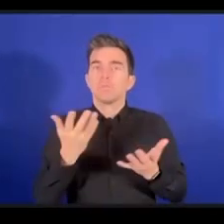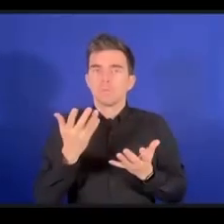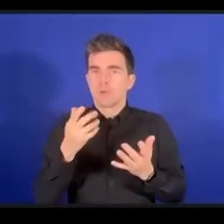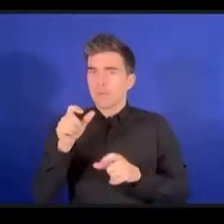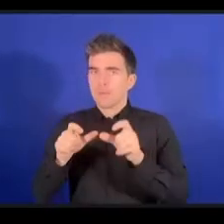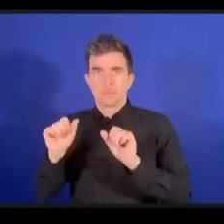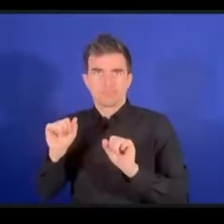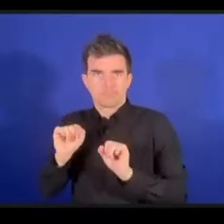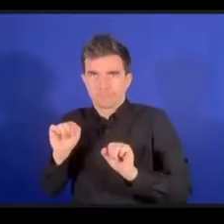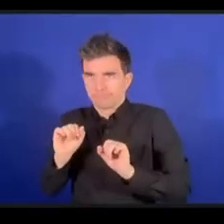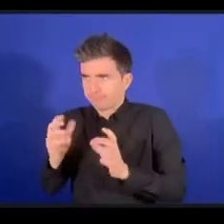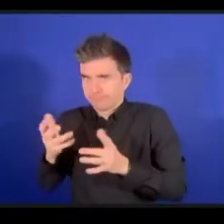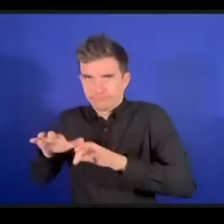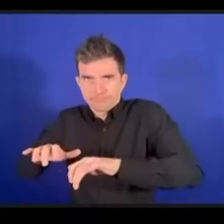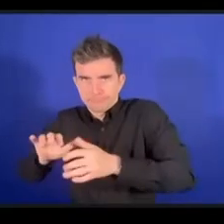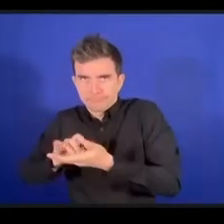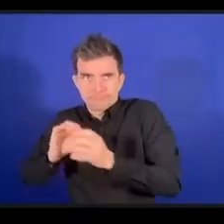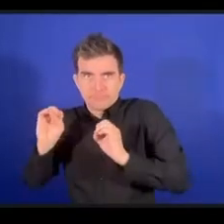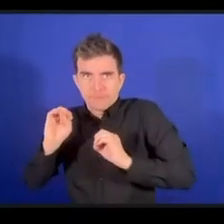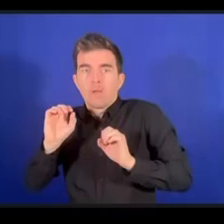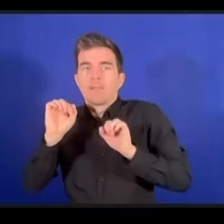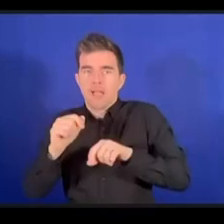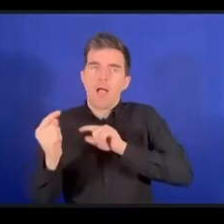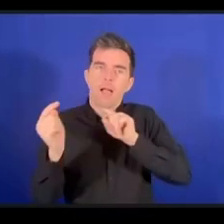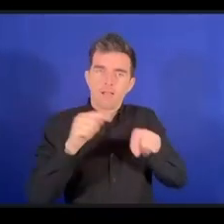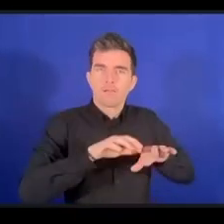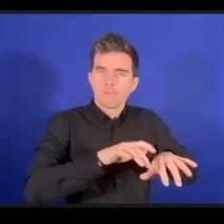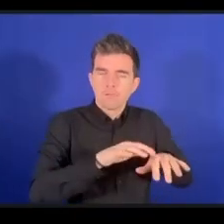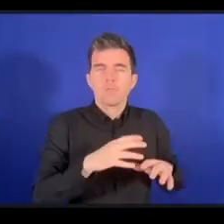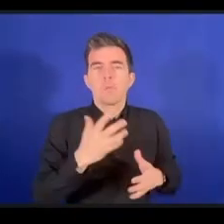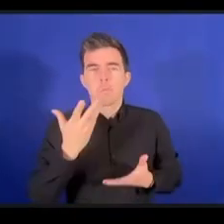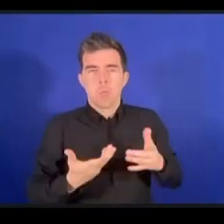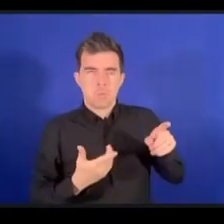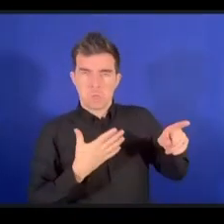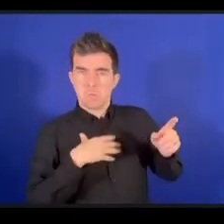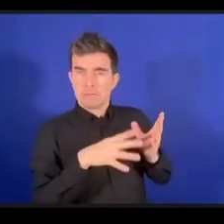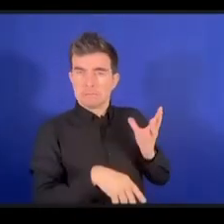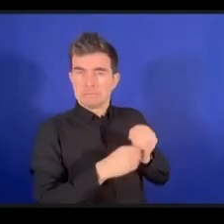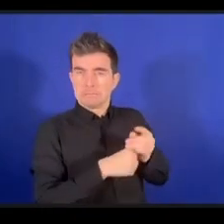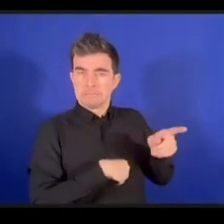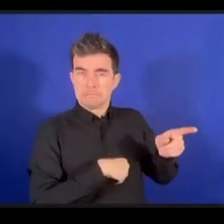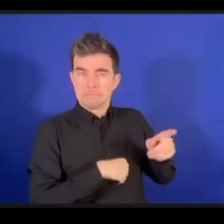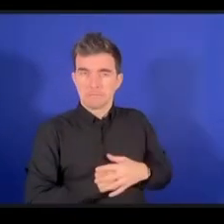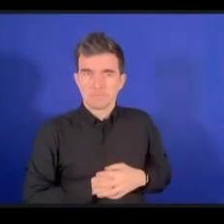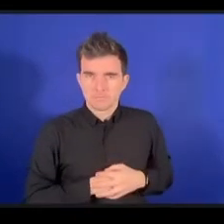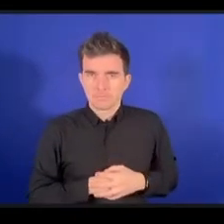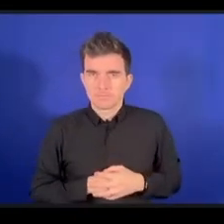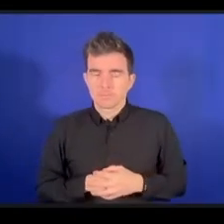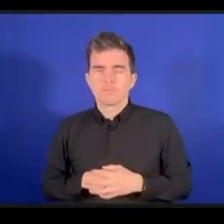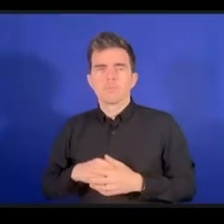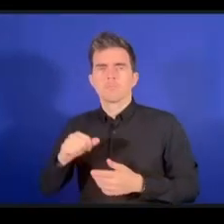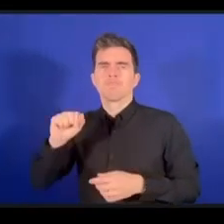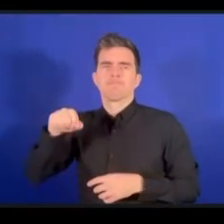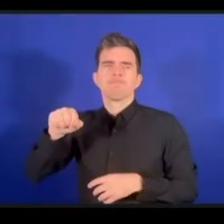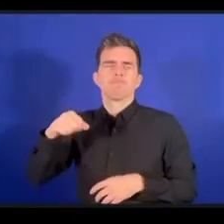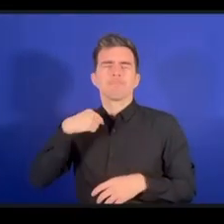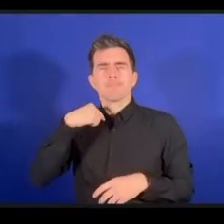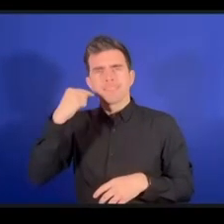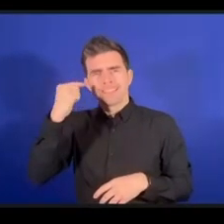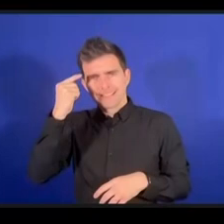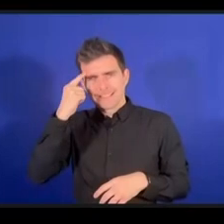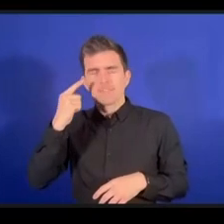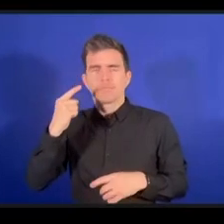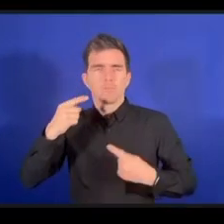能是获取不了这些信息的。Mark， 你怎么看待这个问题？我觉得所有的这些 DC， 它很难找到一